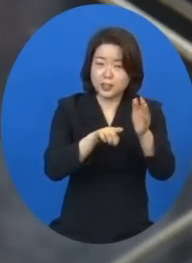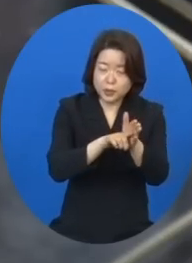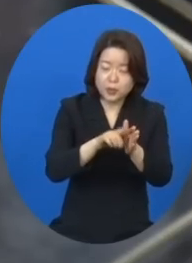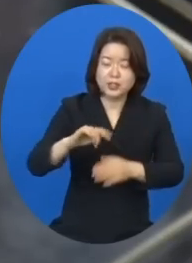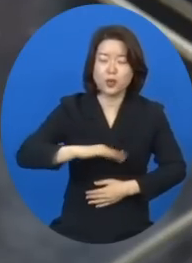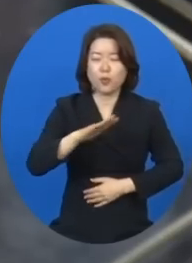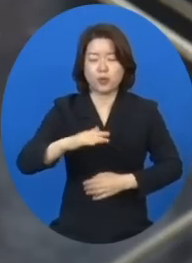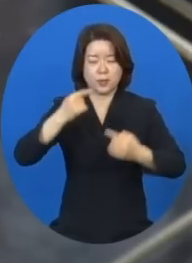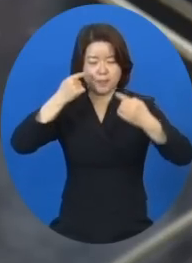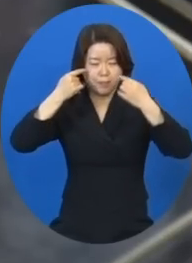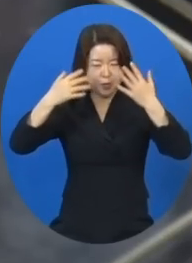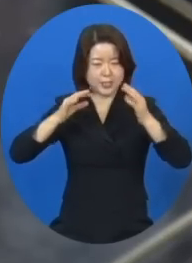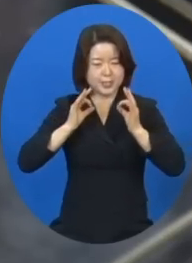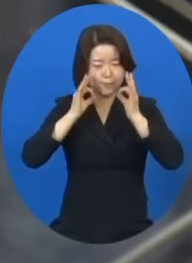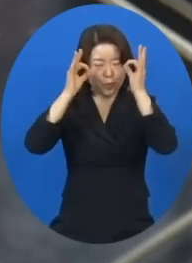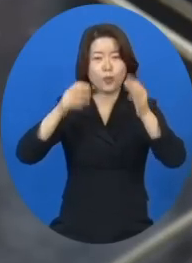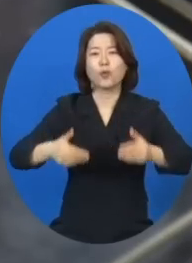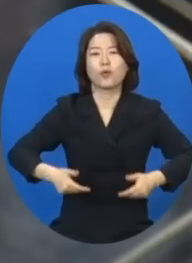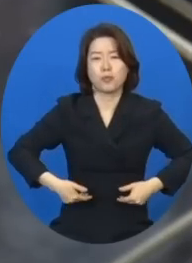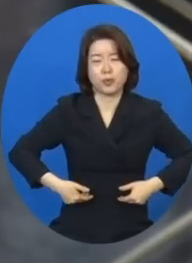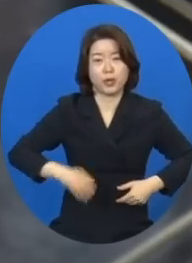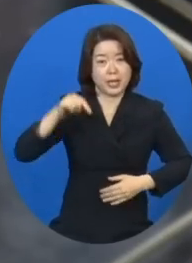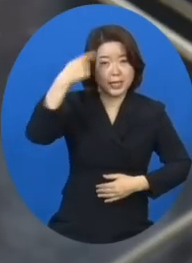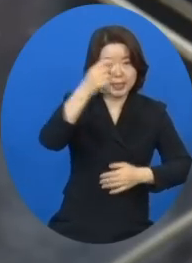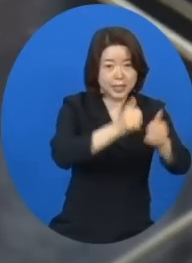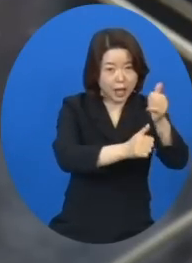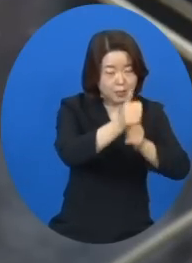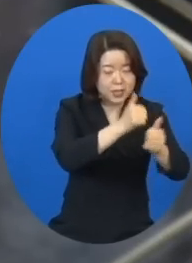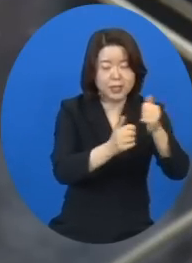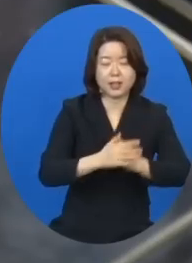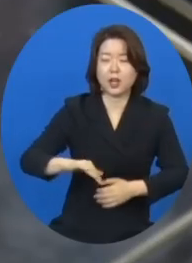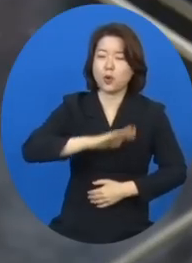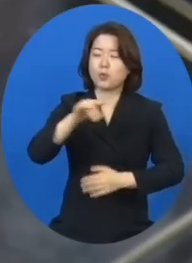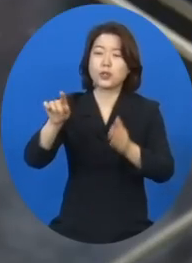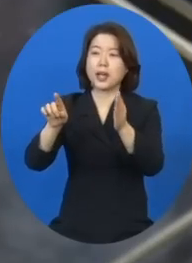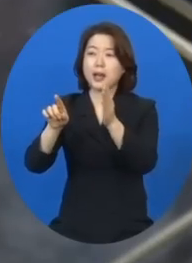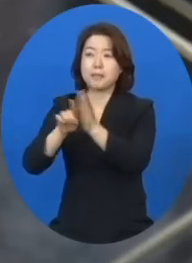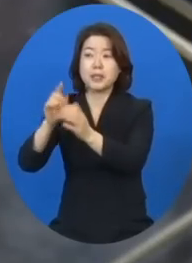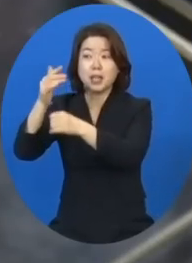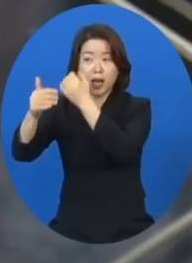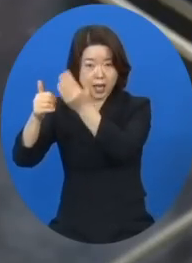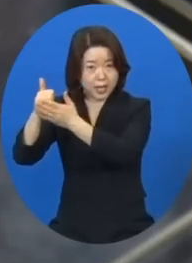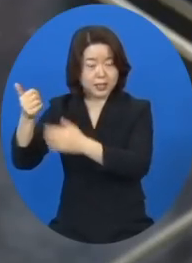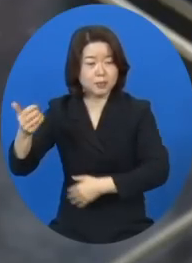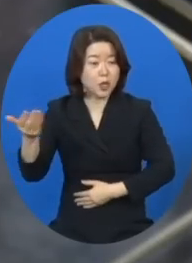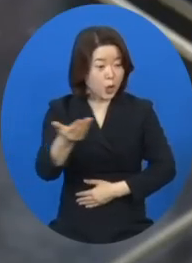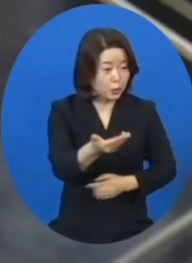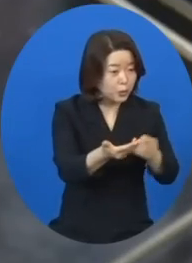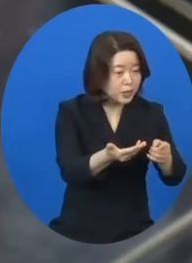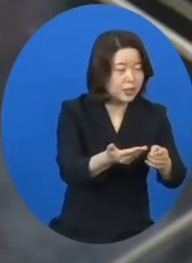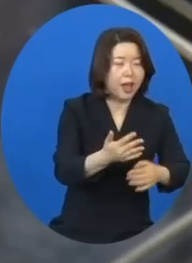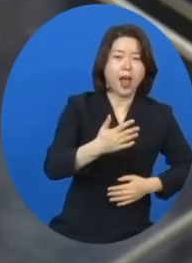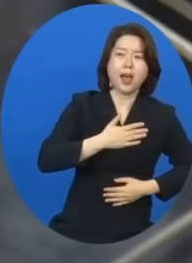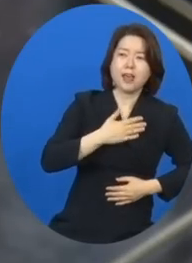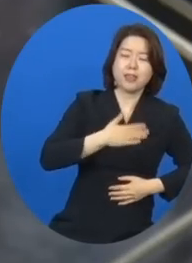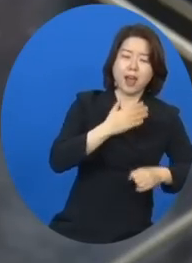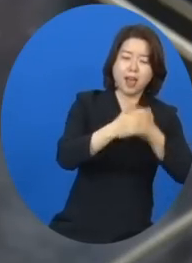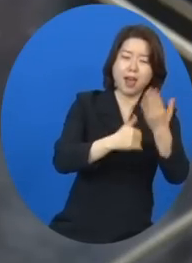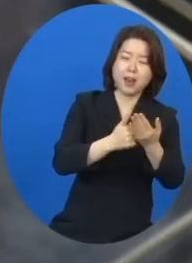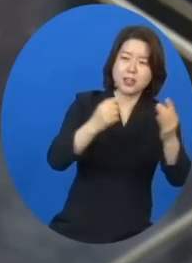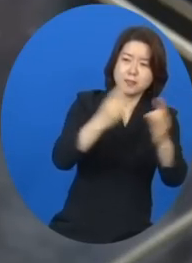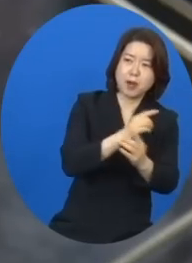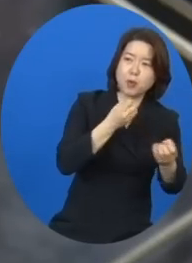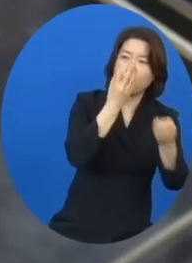우리의 자녀들이, 우리의 다음 세대가 우리가 믿는 하나님을 나의 하나님으로 고백하기 위해서는 우리의